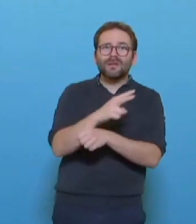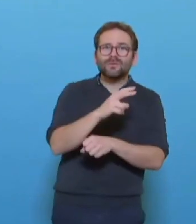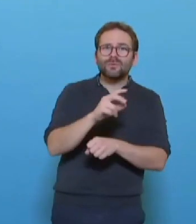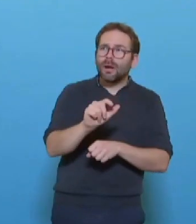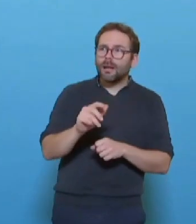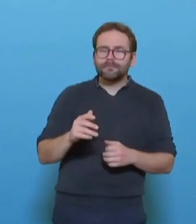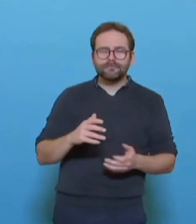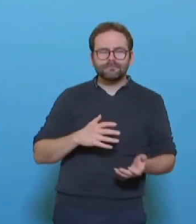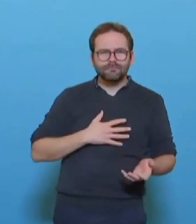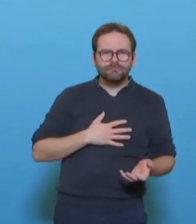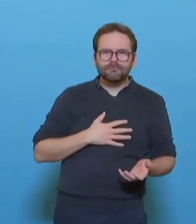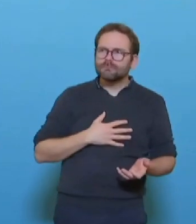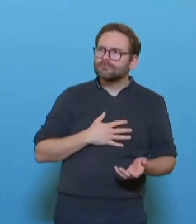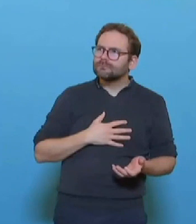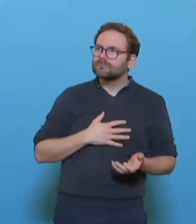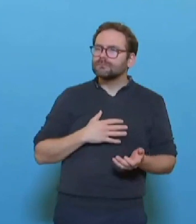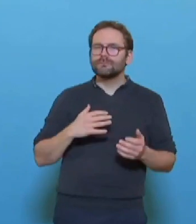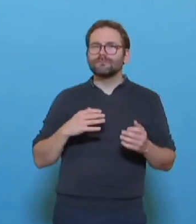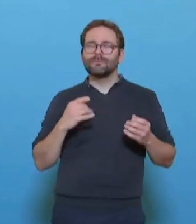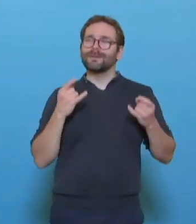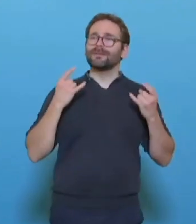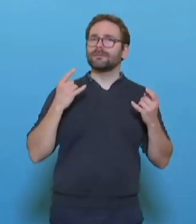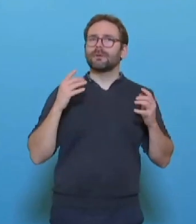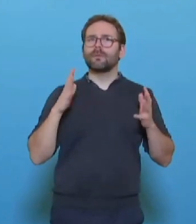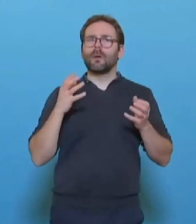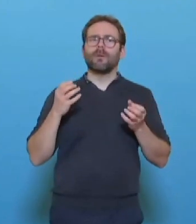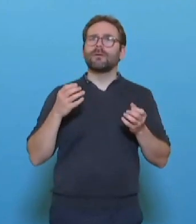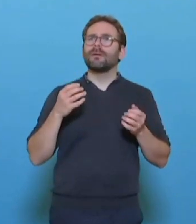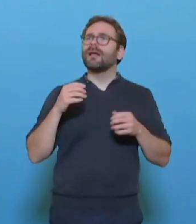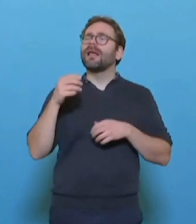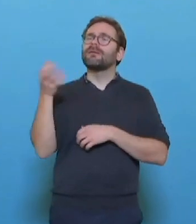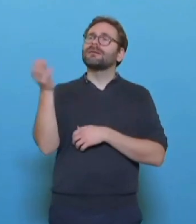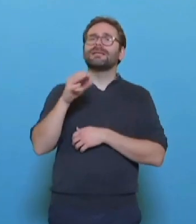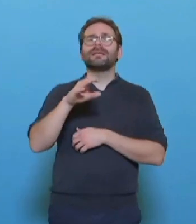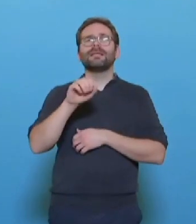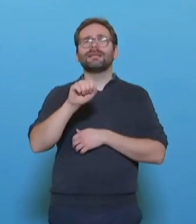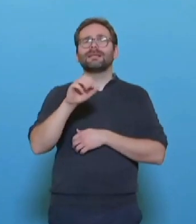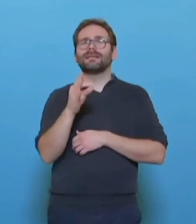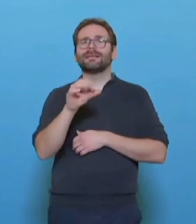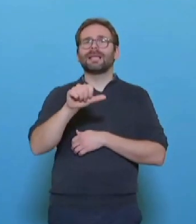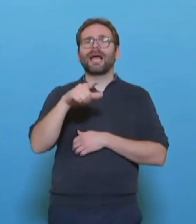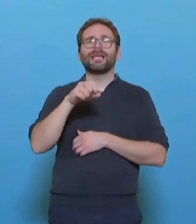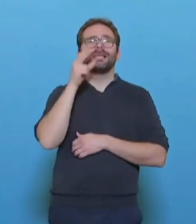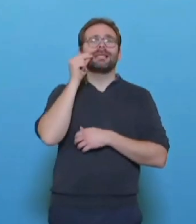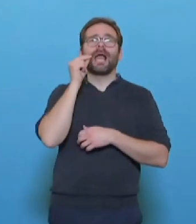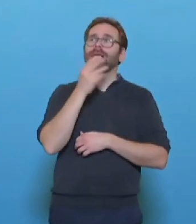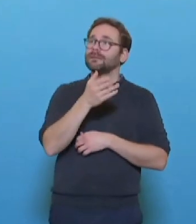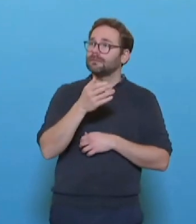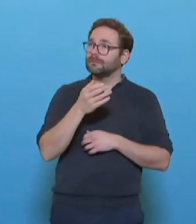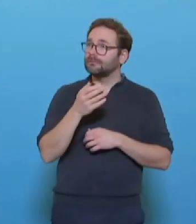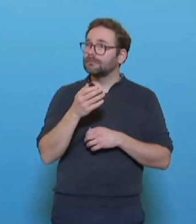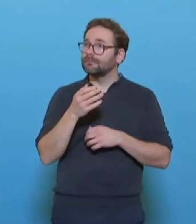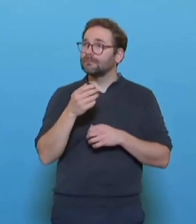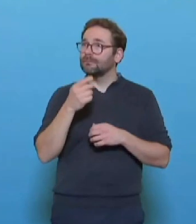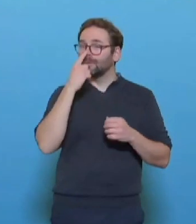trop qui il comptait impressionner, convoquant Staline au conseil municipal. Pas grand monde en réalité,